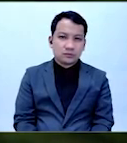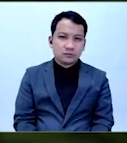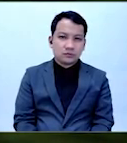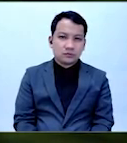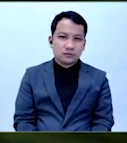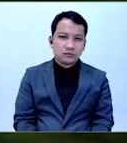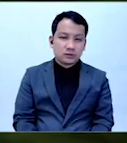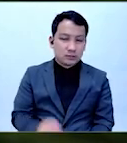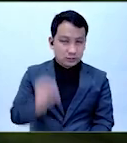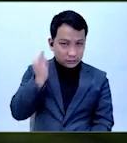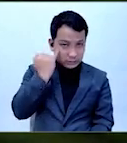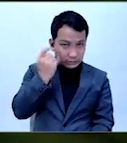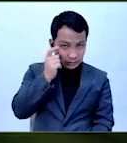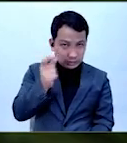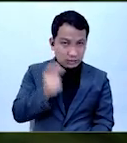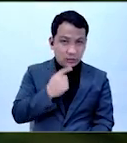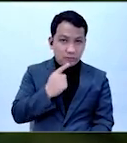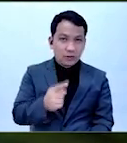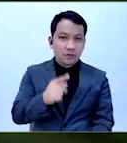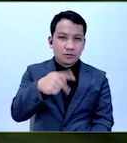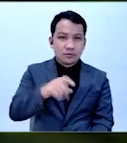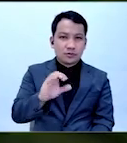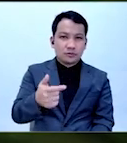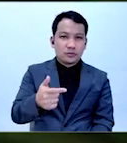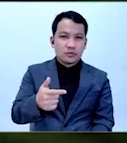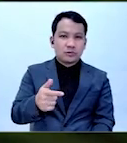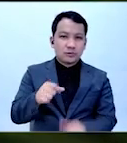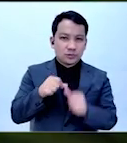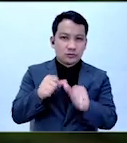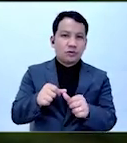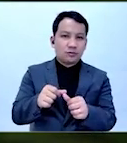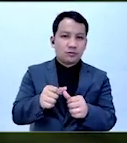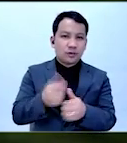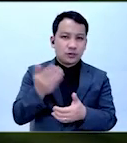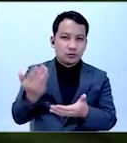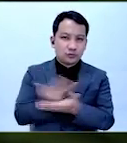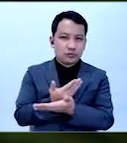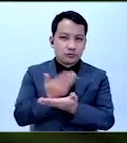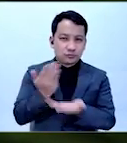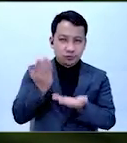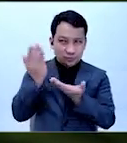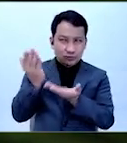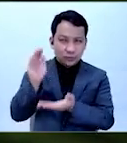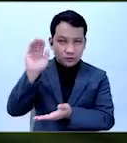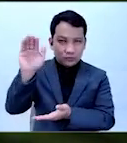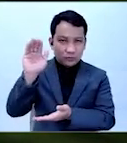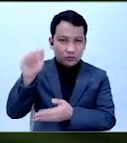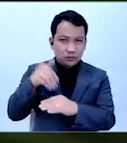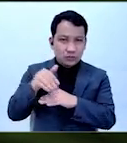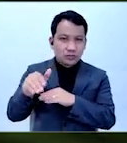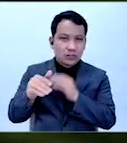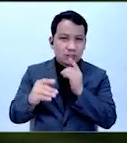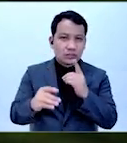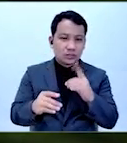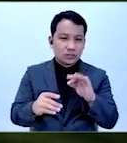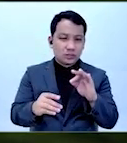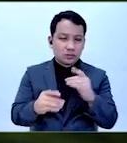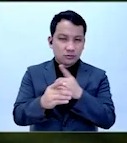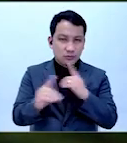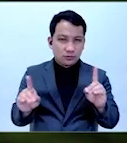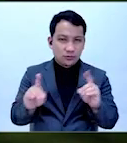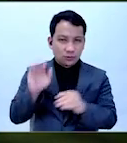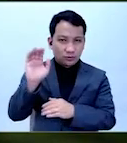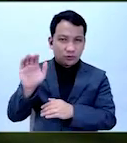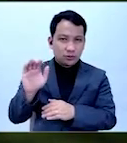Jess, ayon sa Philippine Coast Guard, naghain na rin ng panibagong diplomatic protest sa Pilipinas laban sa China. At aalamin pa natin ang karagdagang